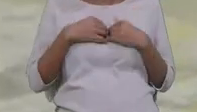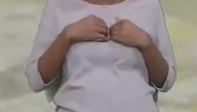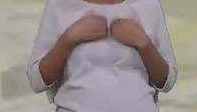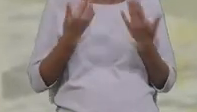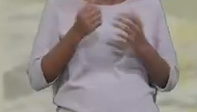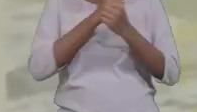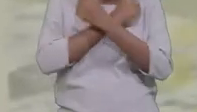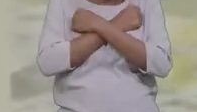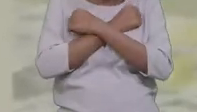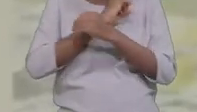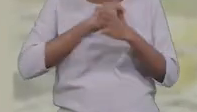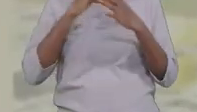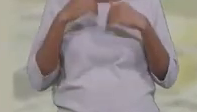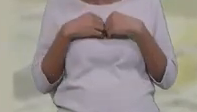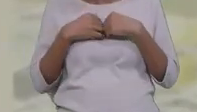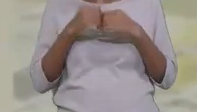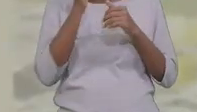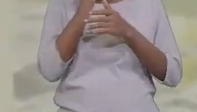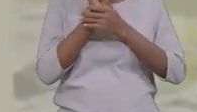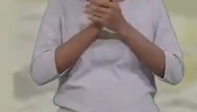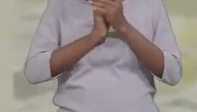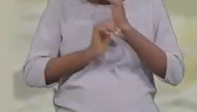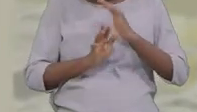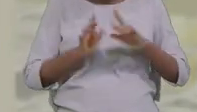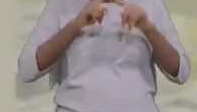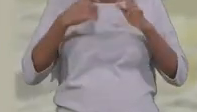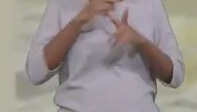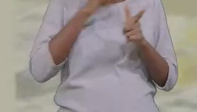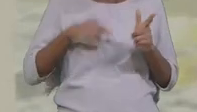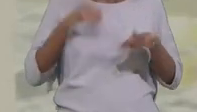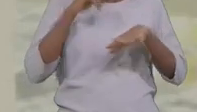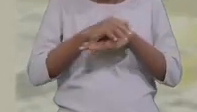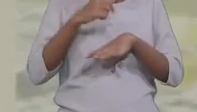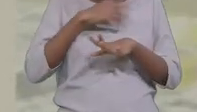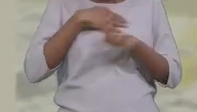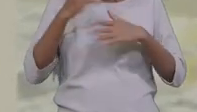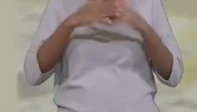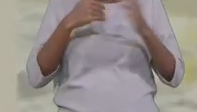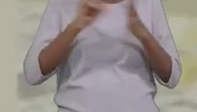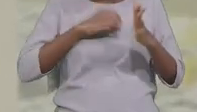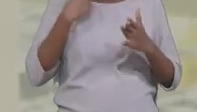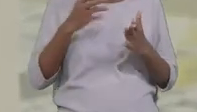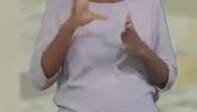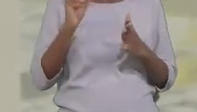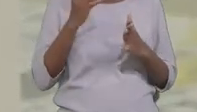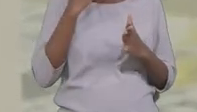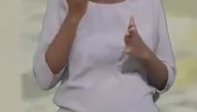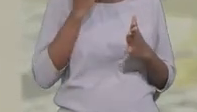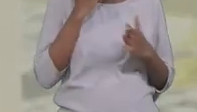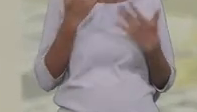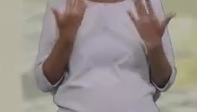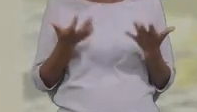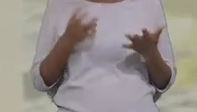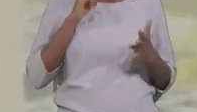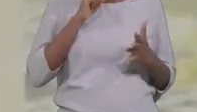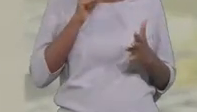Normalement, j'ai l'amour, j'ai la douceur. » Mais le Seigneur m'a envoyé. Et ce que je dis, ne te fâche